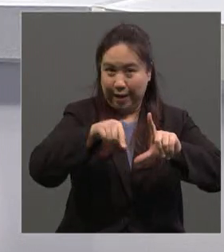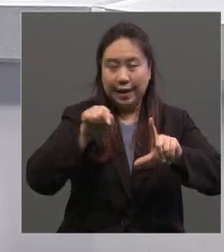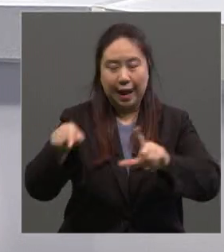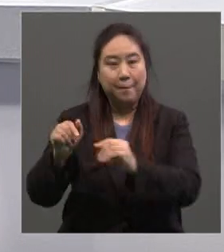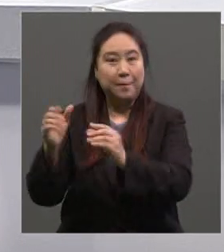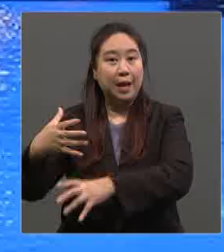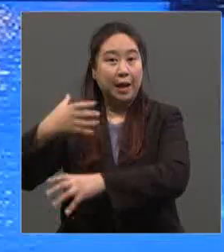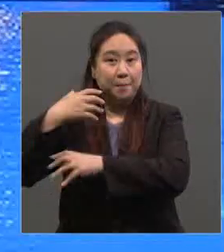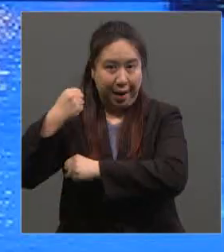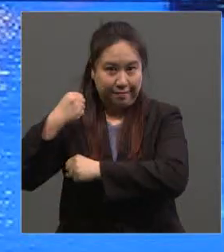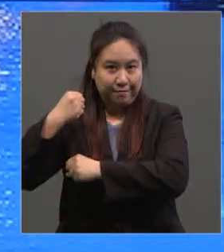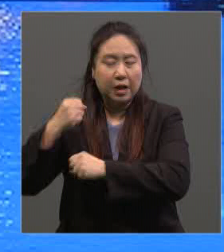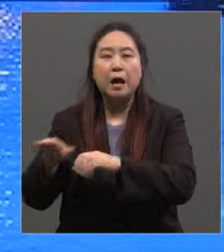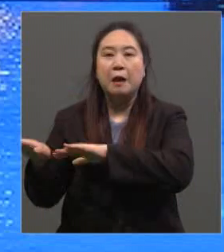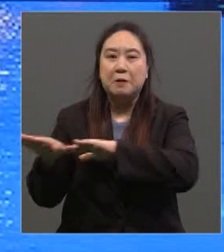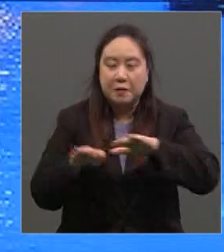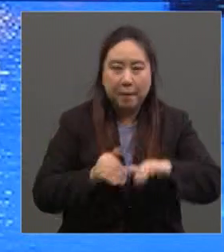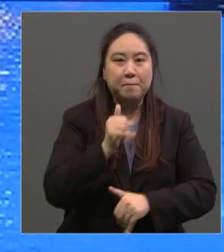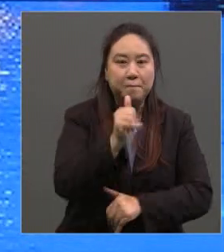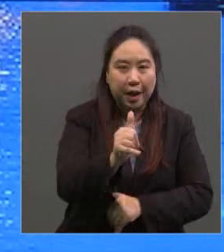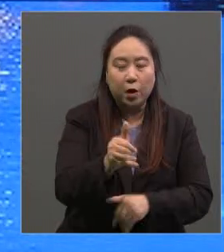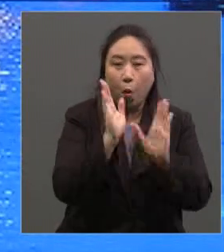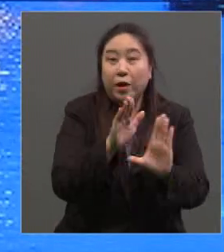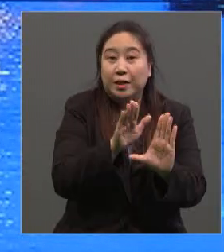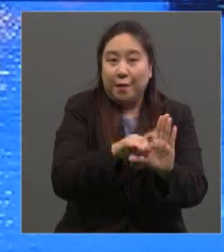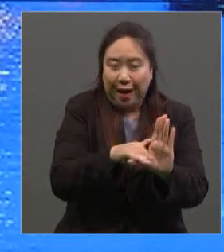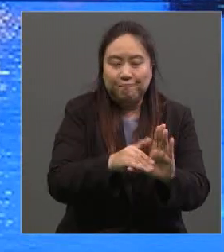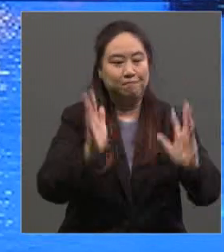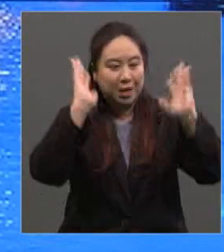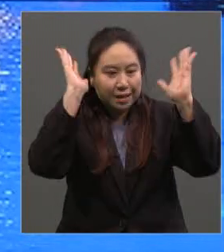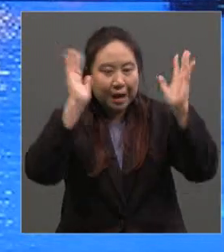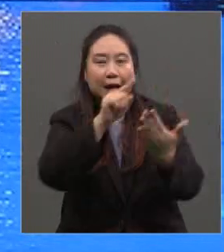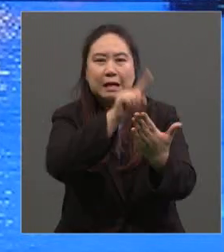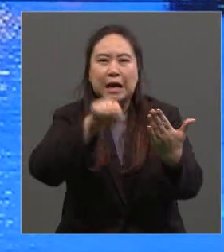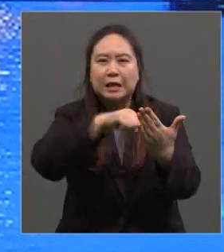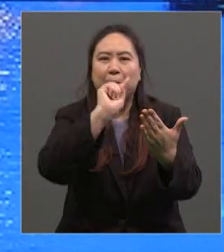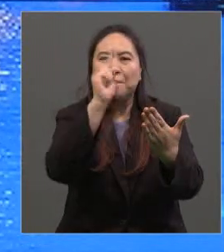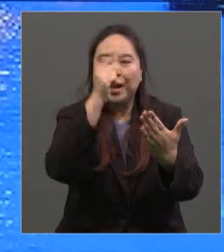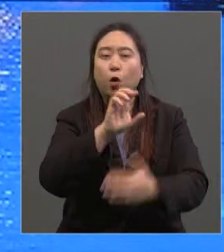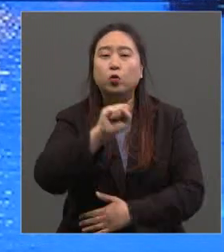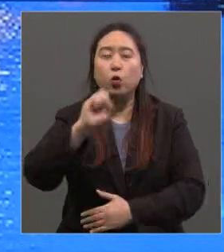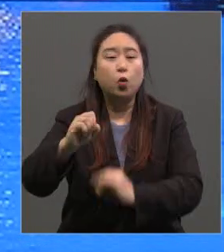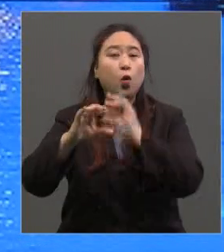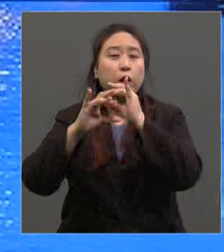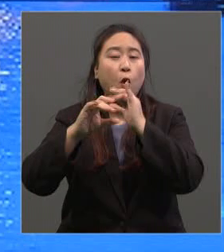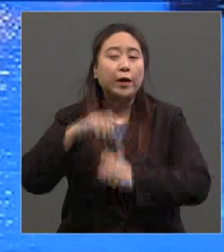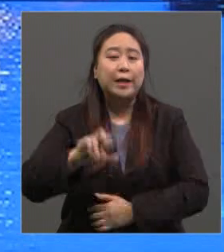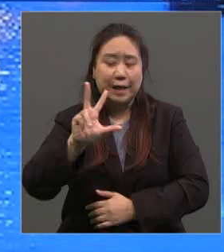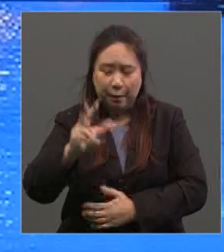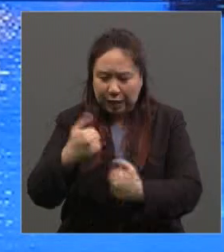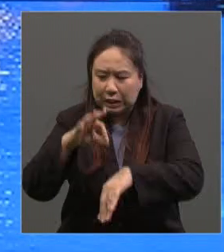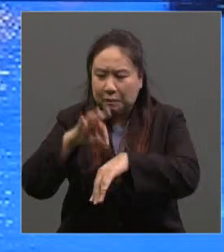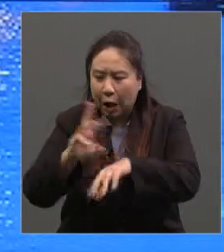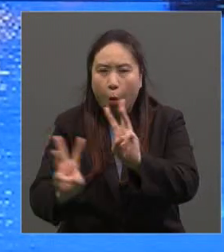ที่เตรียมลงพื้นที่นะฮะสำหรับการช่วยผู้สมัครไปหาเสียงเลือกตั้งซ่อมส.สระยองเขต 3แทนตำแหน่งที่ว่างลง